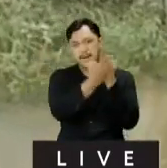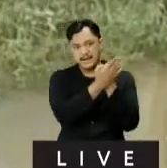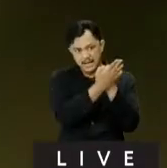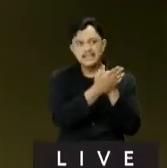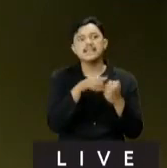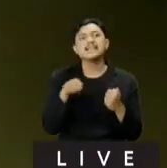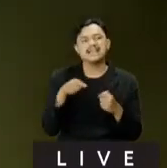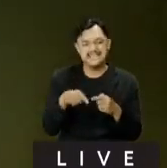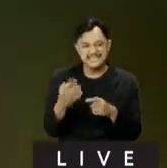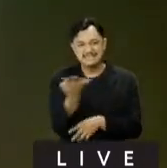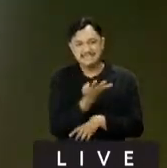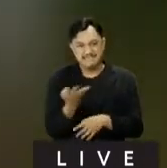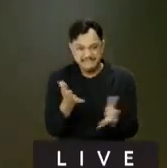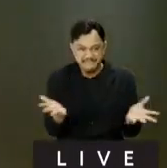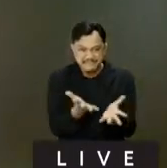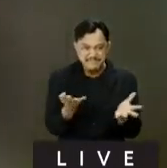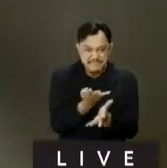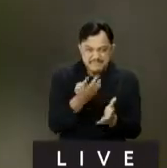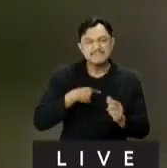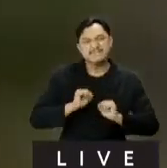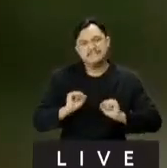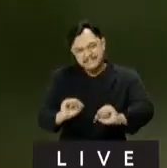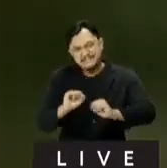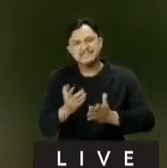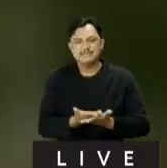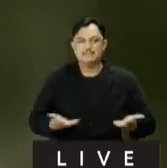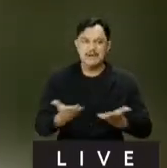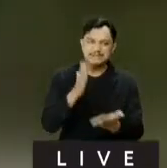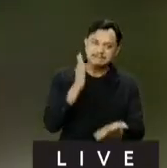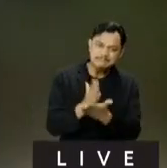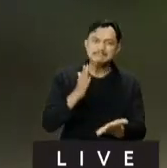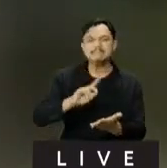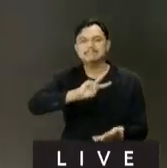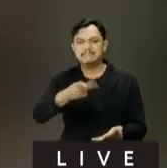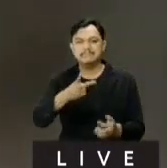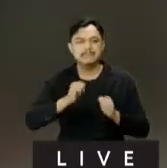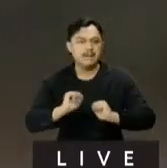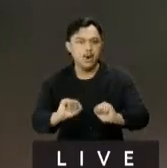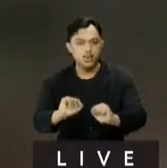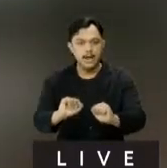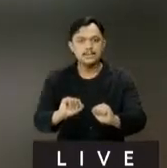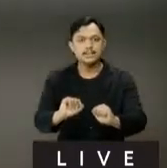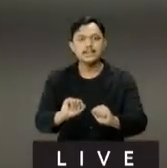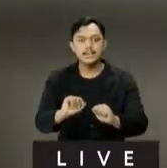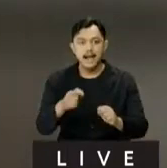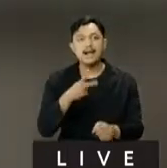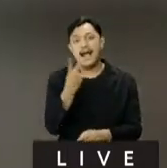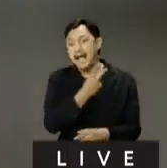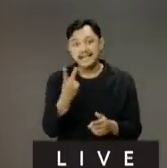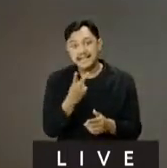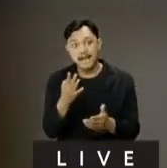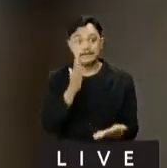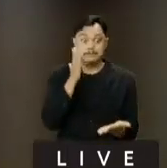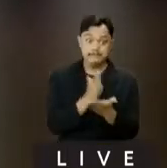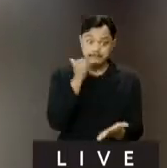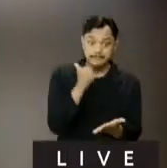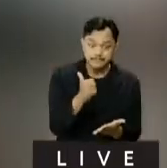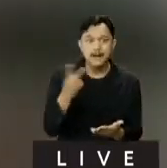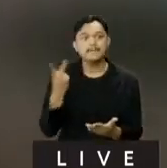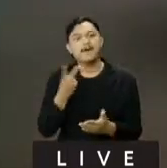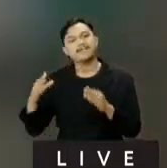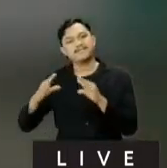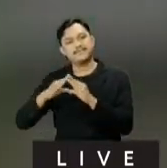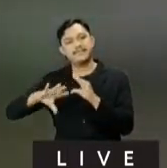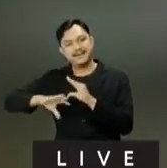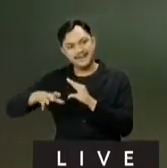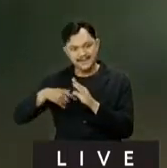untuk segera menetapkan status tanggap darurat dalam rangka kita mempermudah penanganan penanggulangan